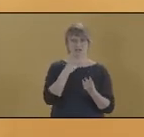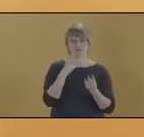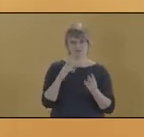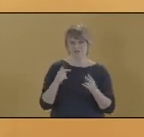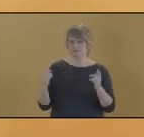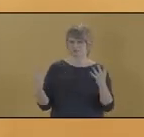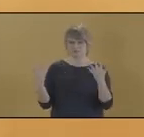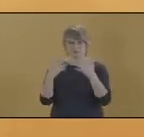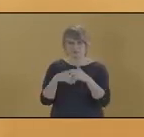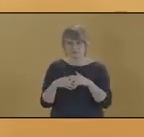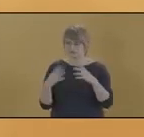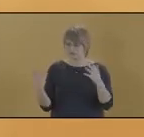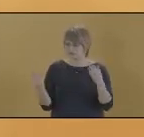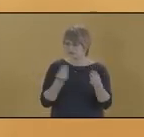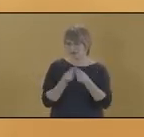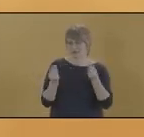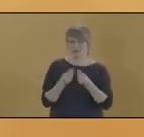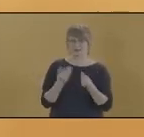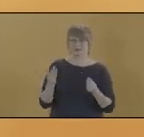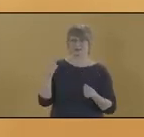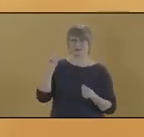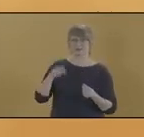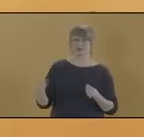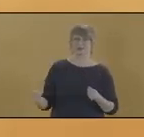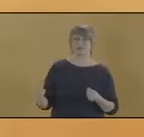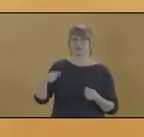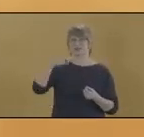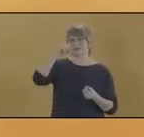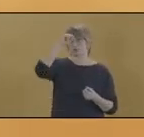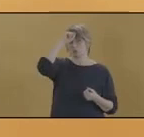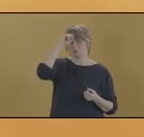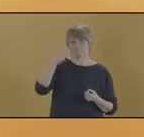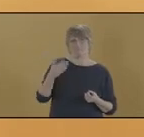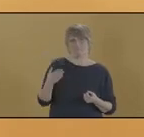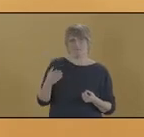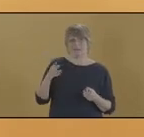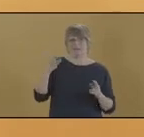glaubt, ist, also ich sage es mal im O-Ton, der Jugendliche dumm. Genau.